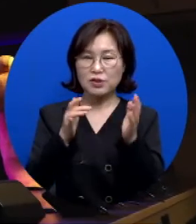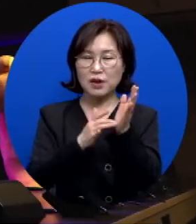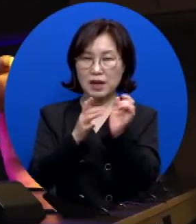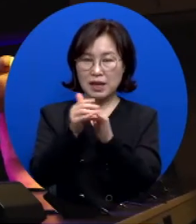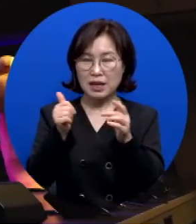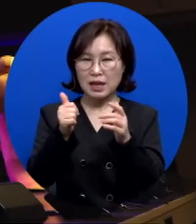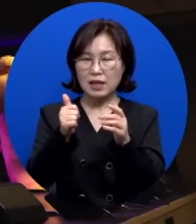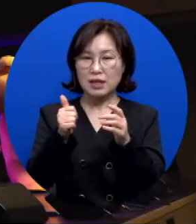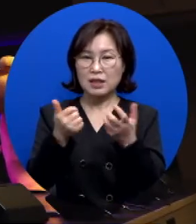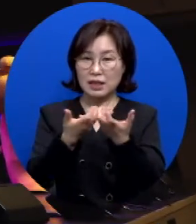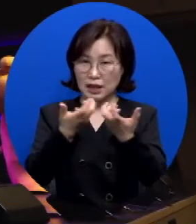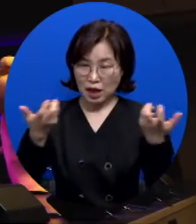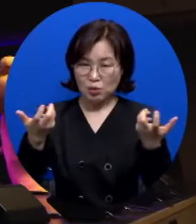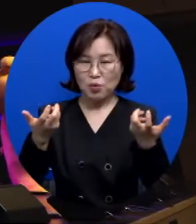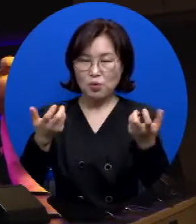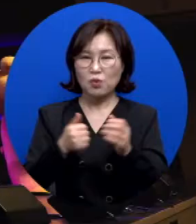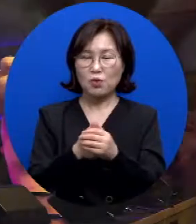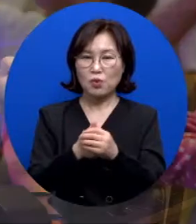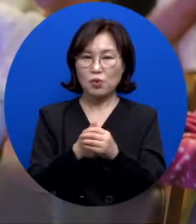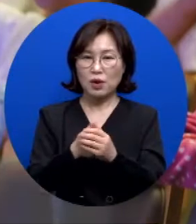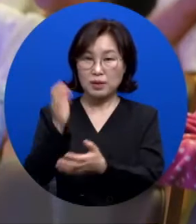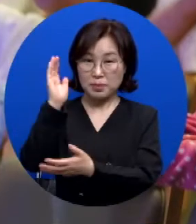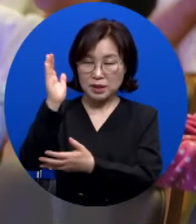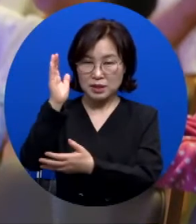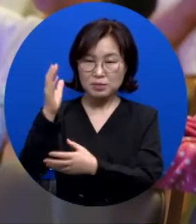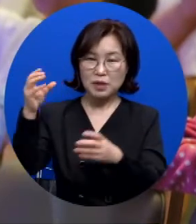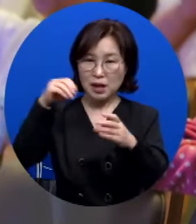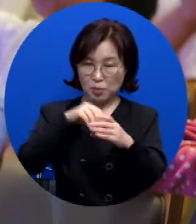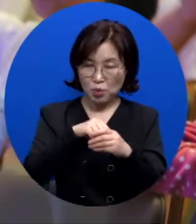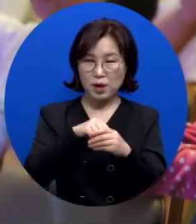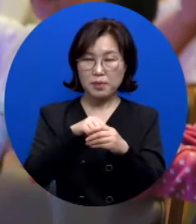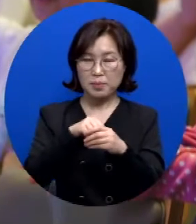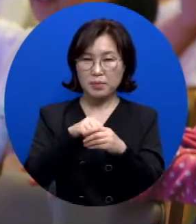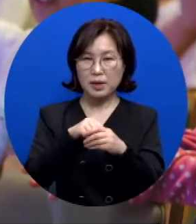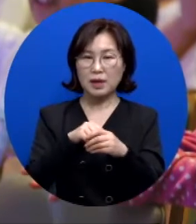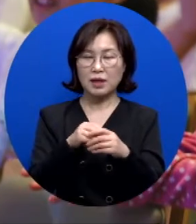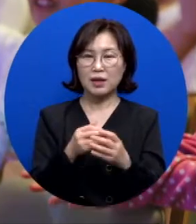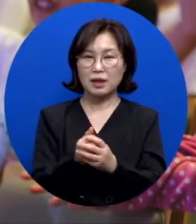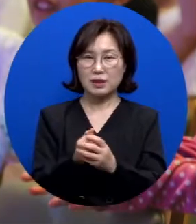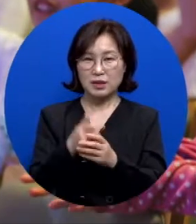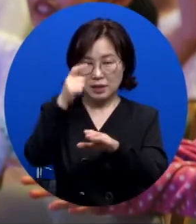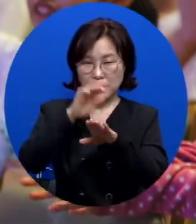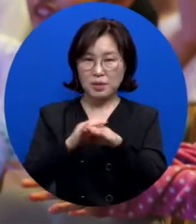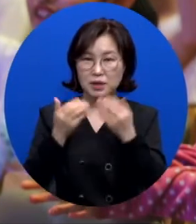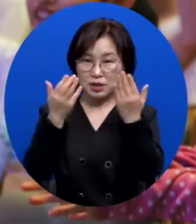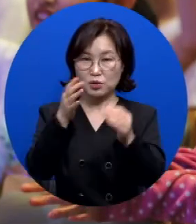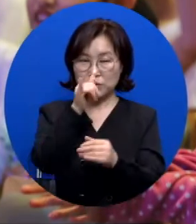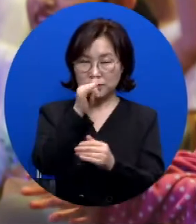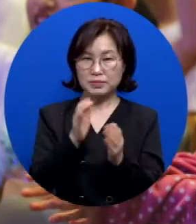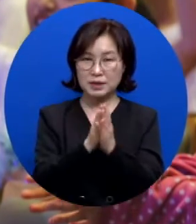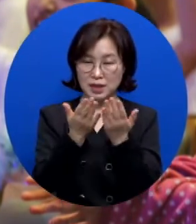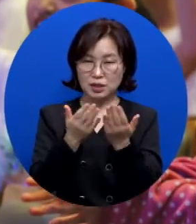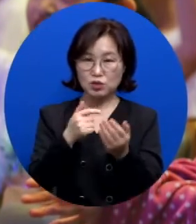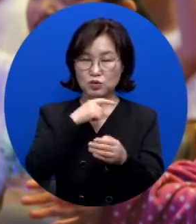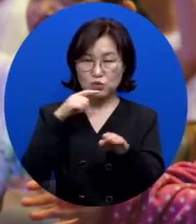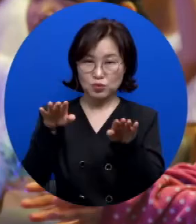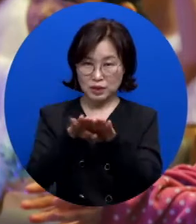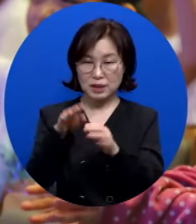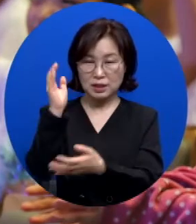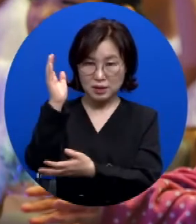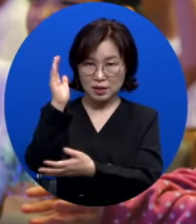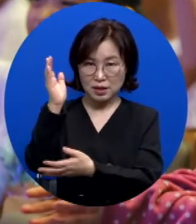불리하게 메시지는 통 이라는 3대 통합교육을 실시하고 있습니다 이 공과는 주일 앱에서 배운 말씀을